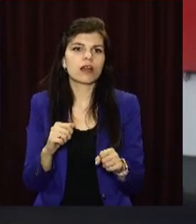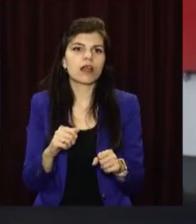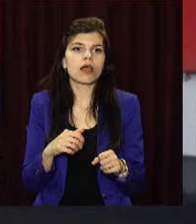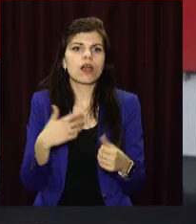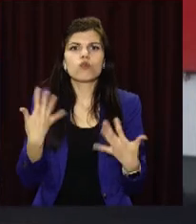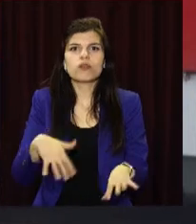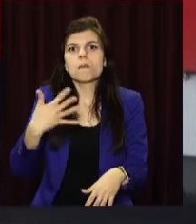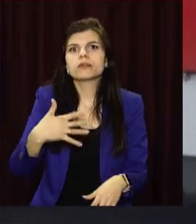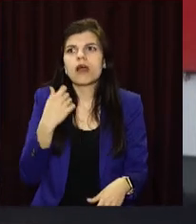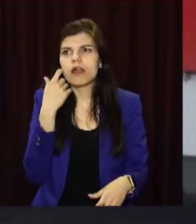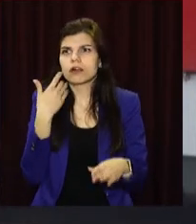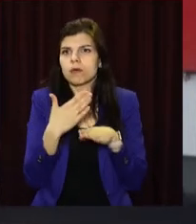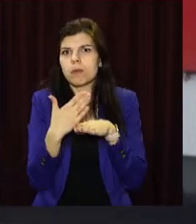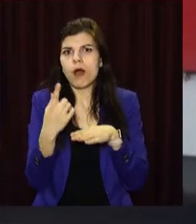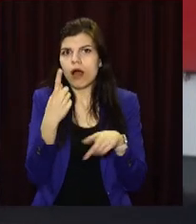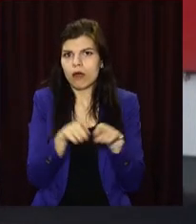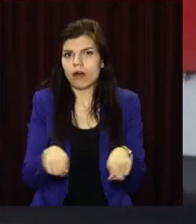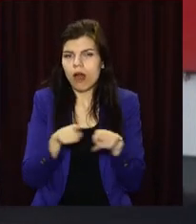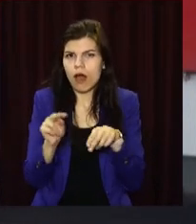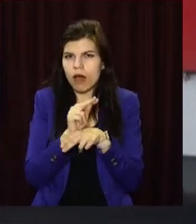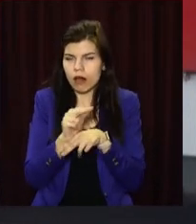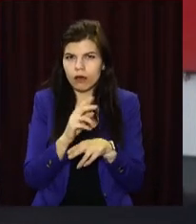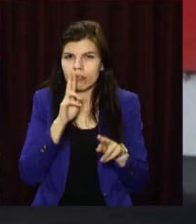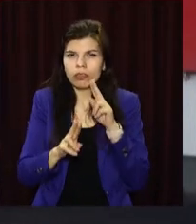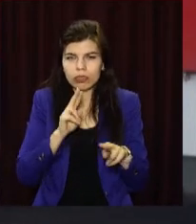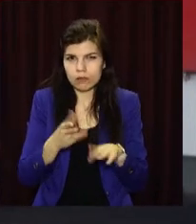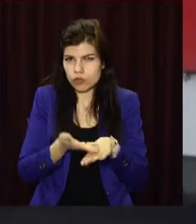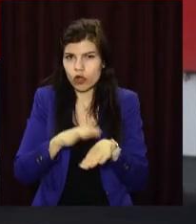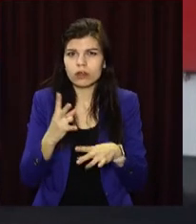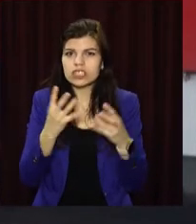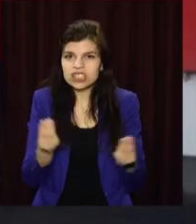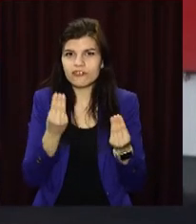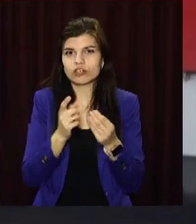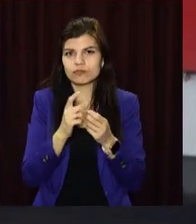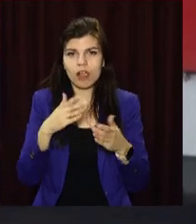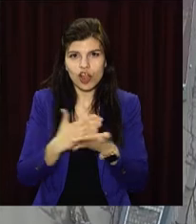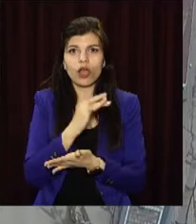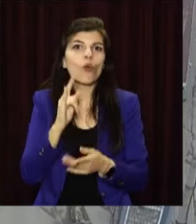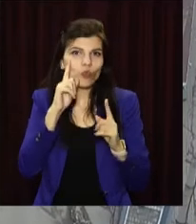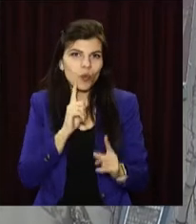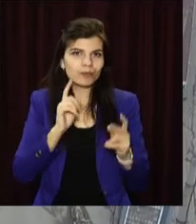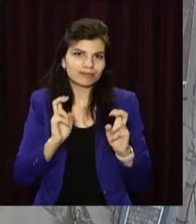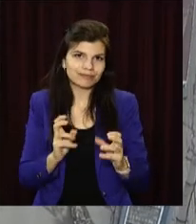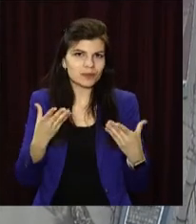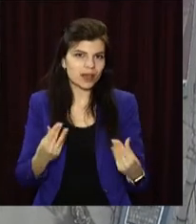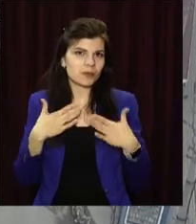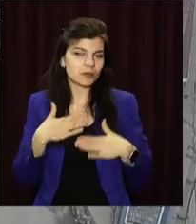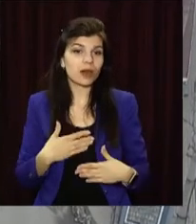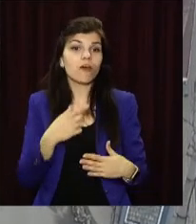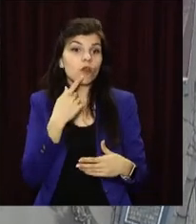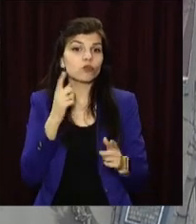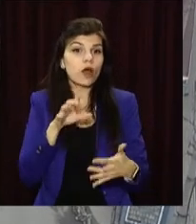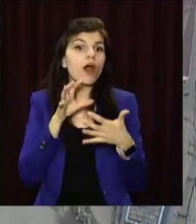пятый десяток лет одно и то же ремонтировать, нужно более свежее, качественное, тем более оно и комфортное. Готовий до роботи і